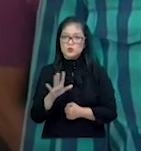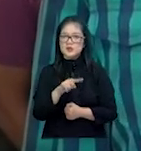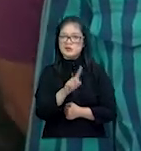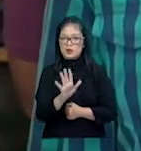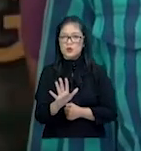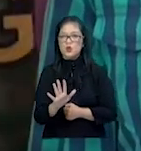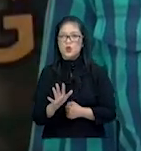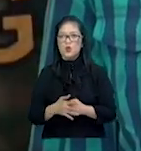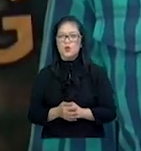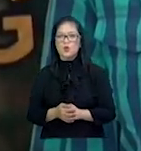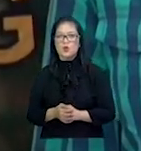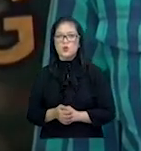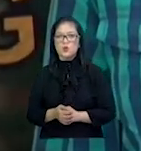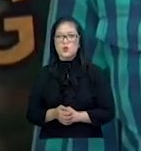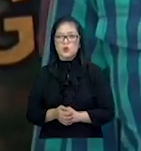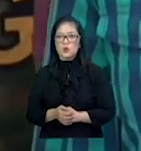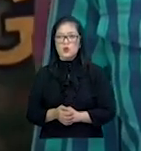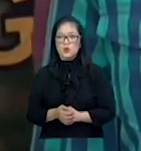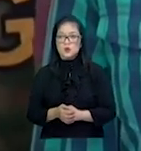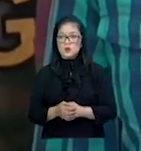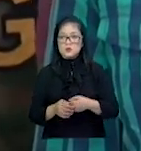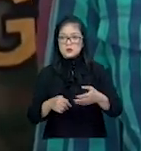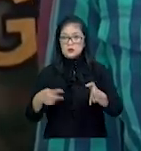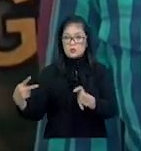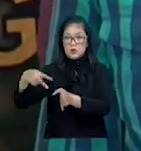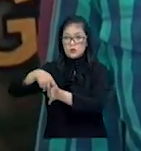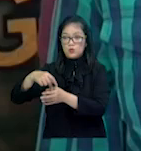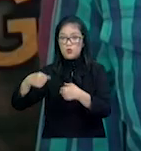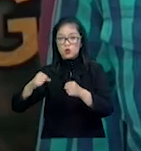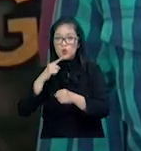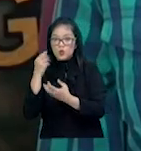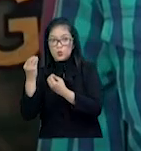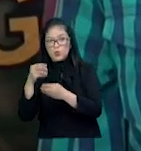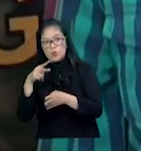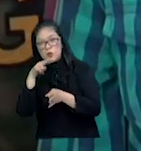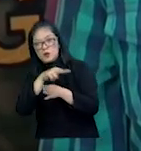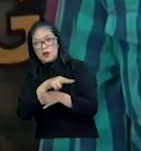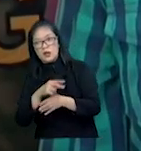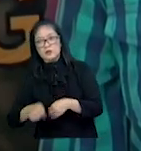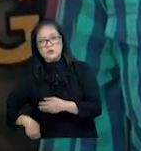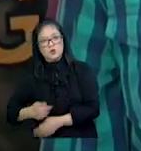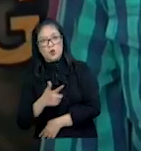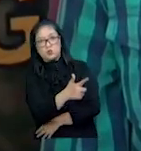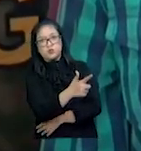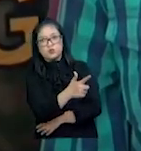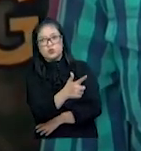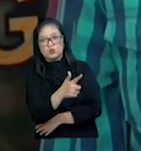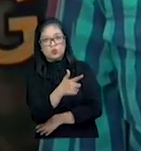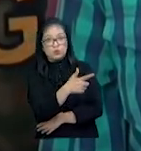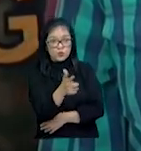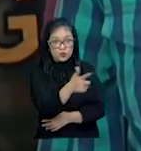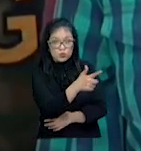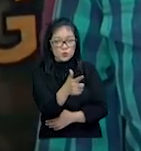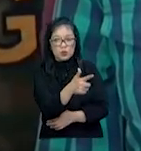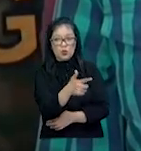dan satu bereaksi di dalam dengan menggunakan stand by, menodongkan kepada korban, setelah